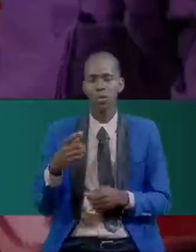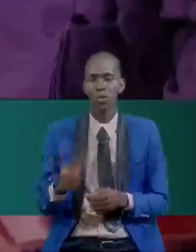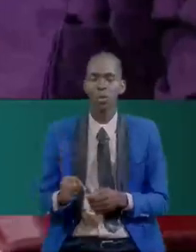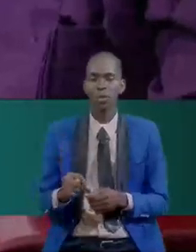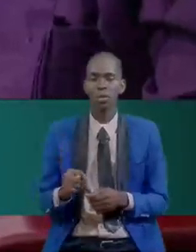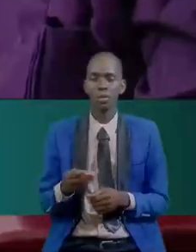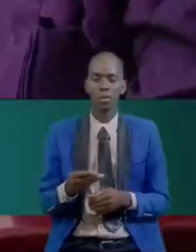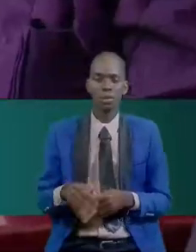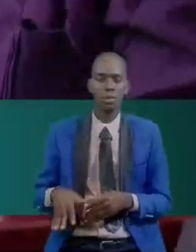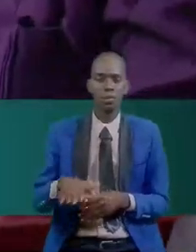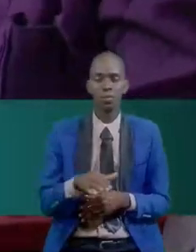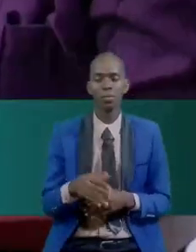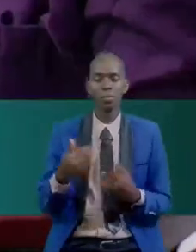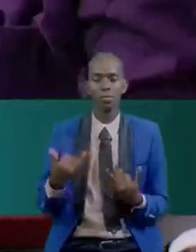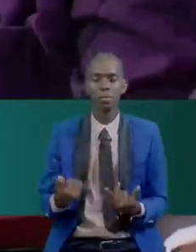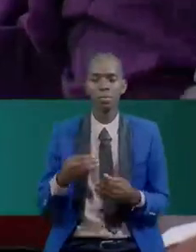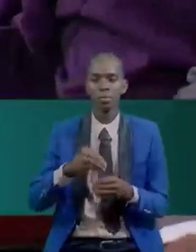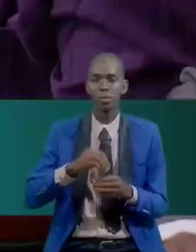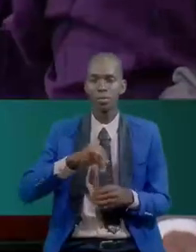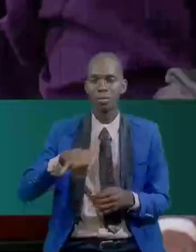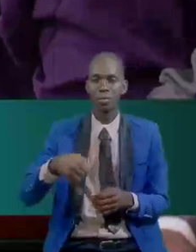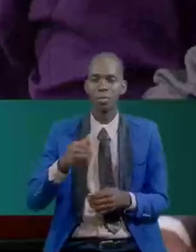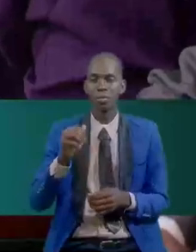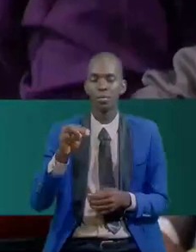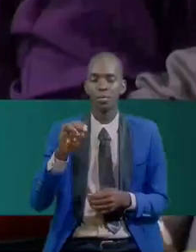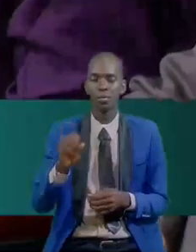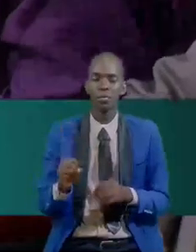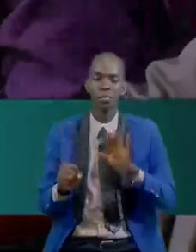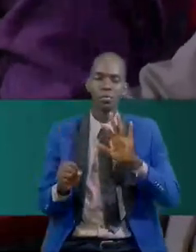En Jacques chapitre Jacques 1, 17.